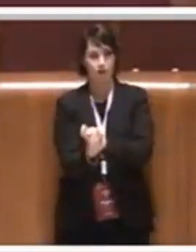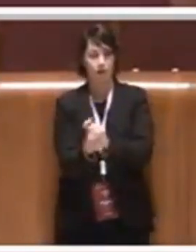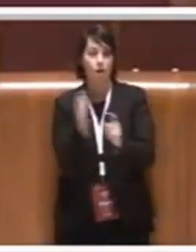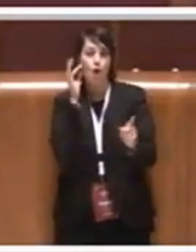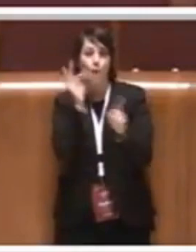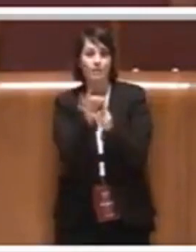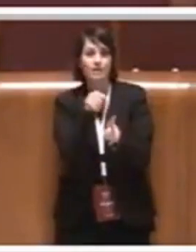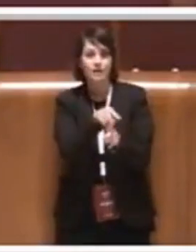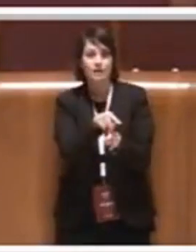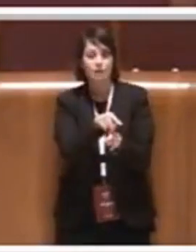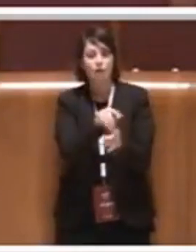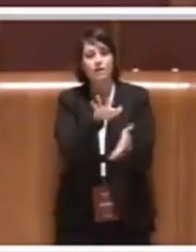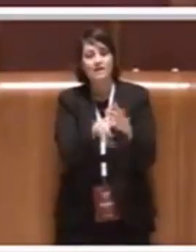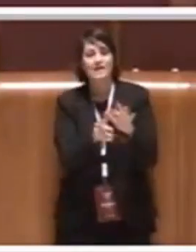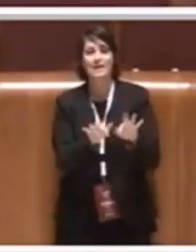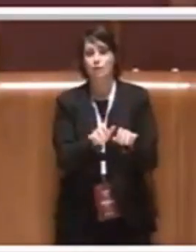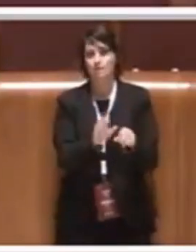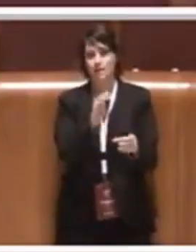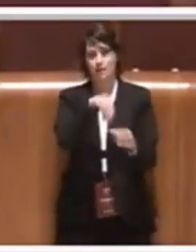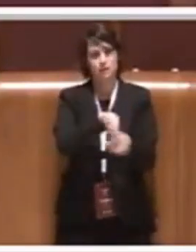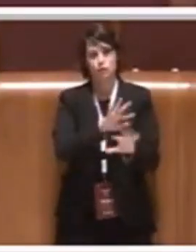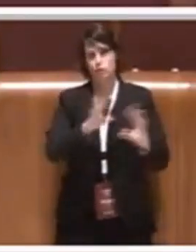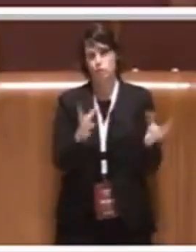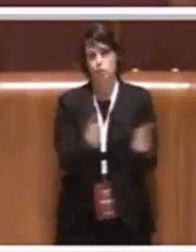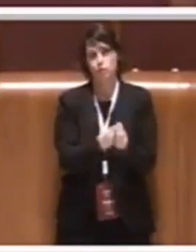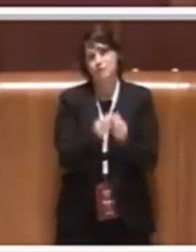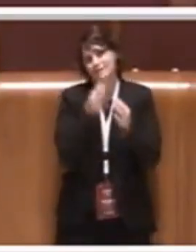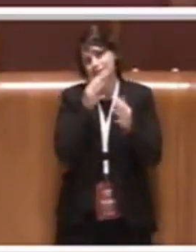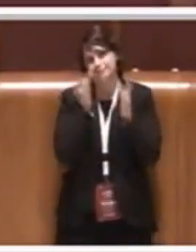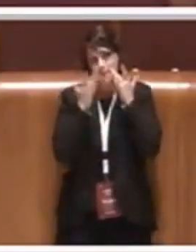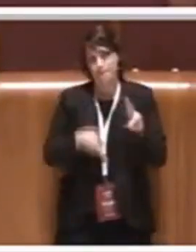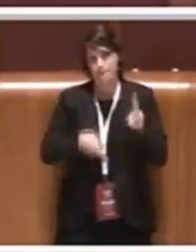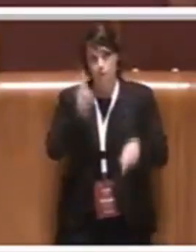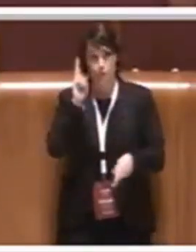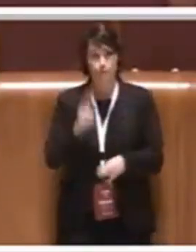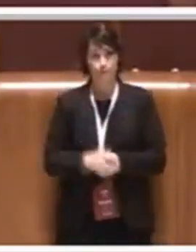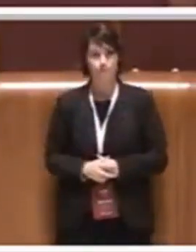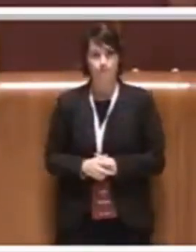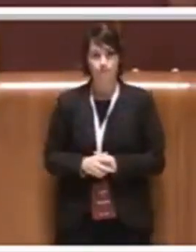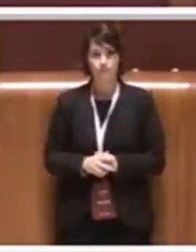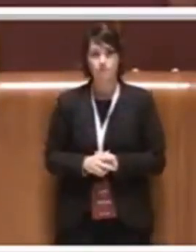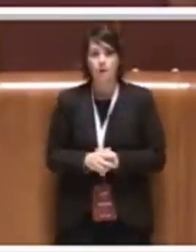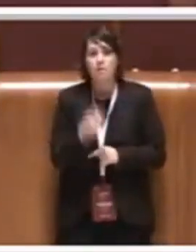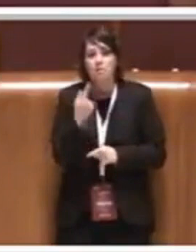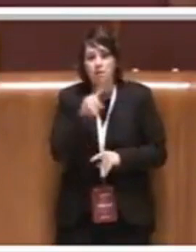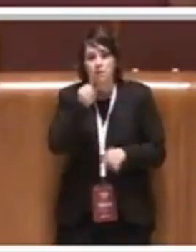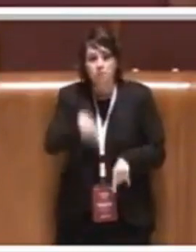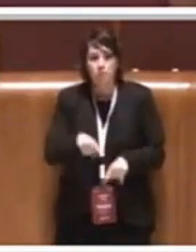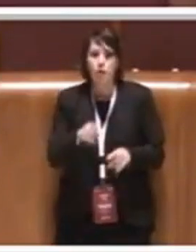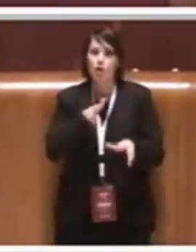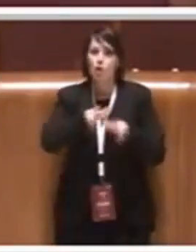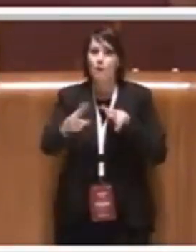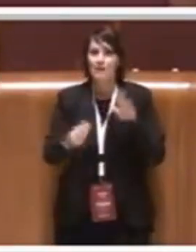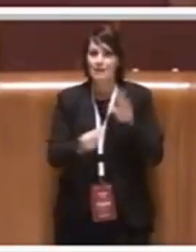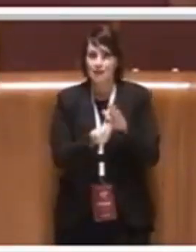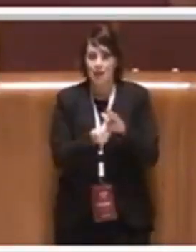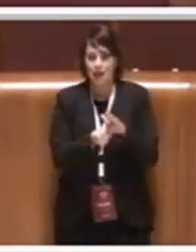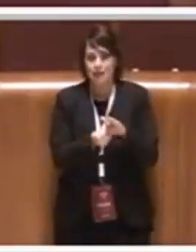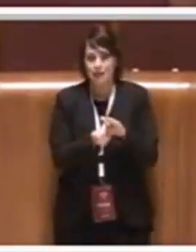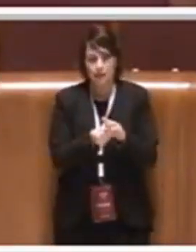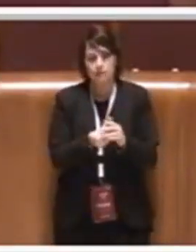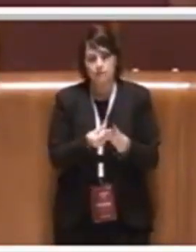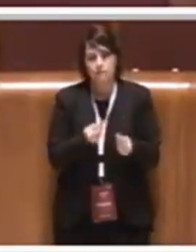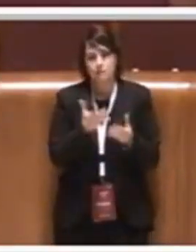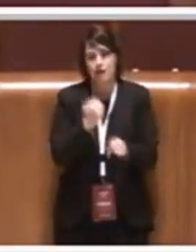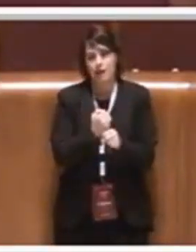prima, informatizzato, più semplice anche per gli stessi dipendenti del comune che oggi si trovano a